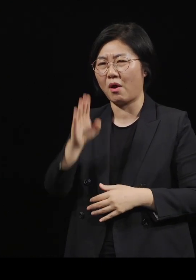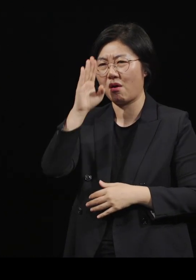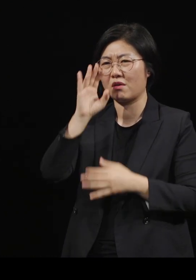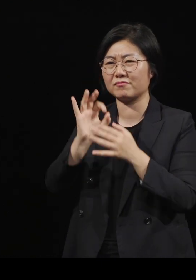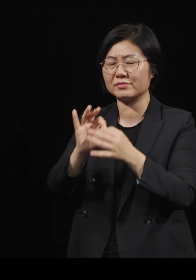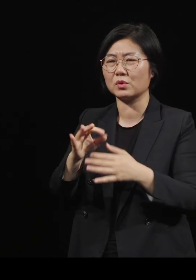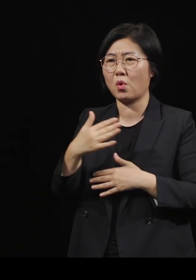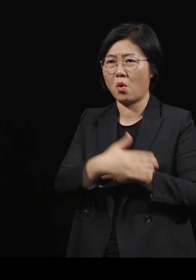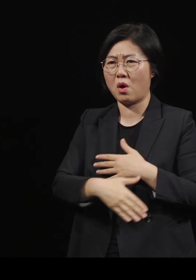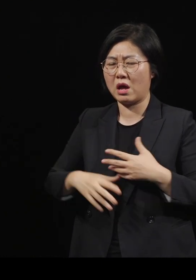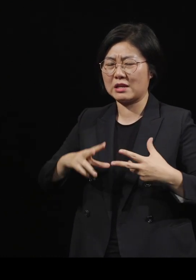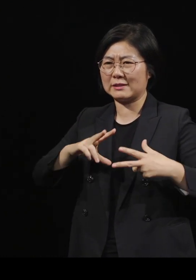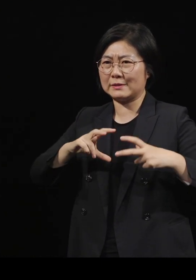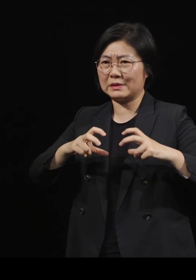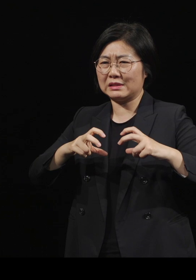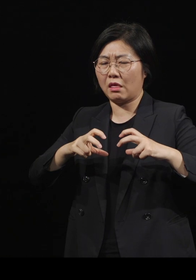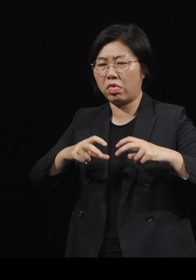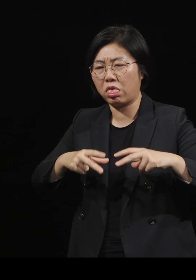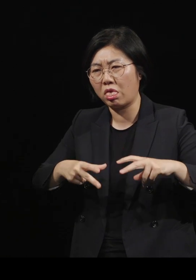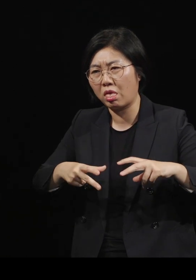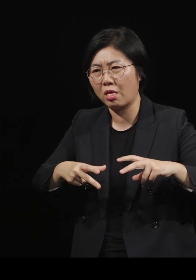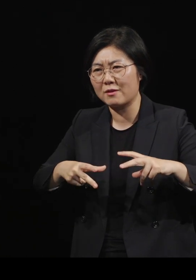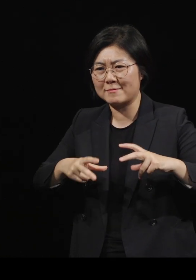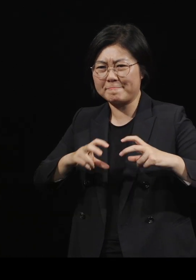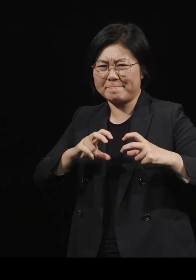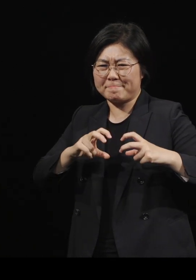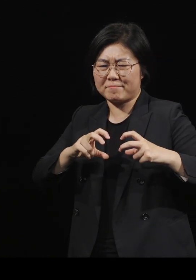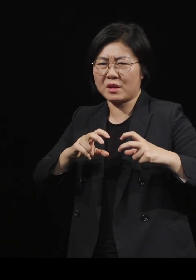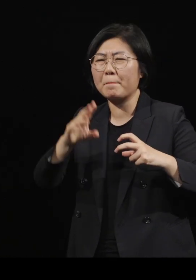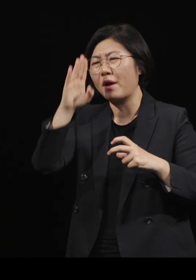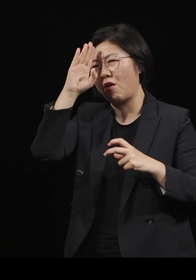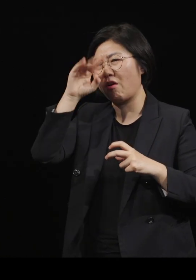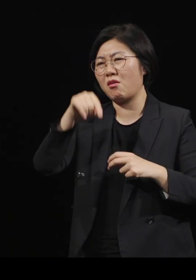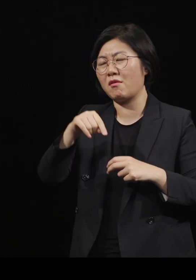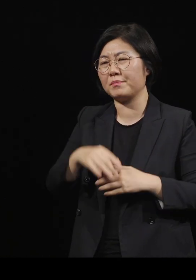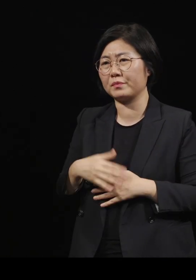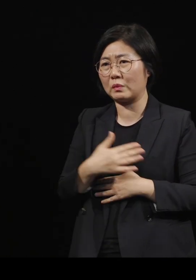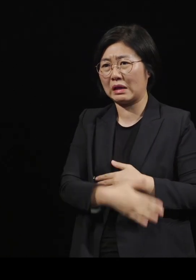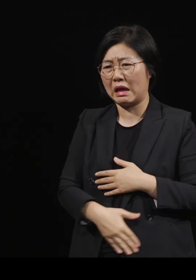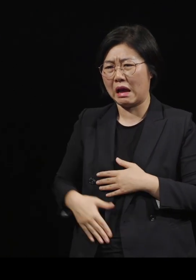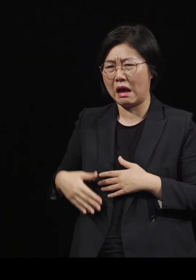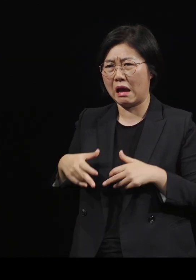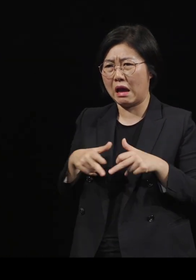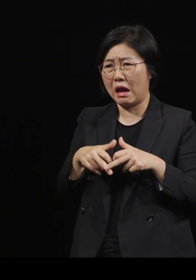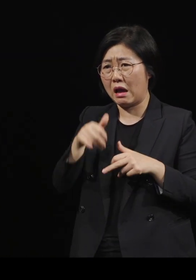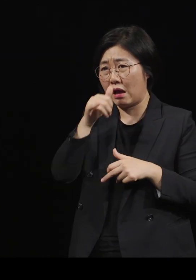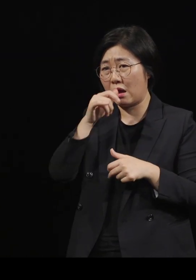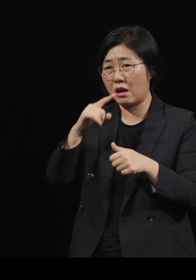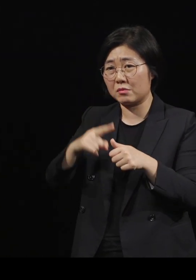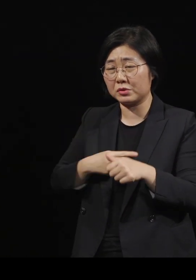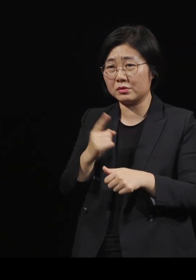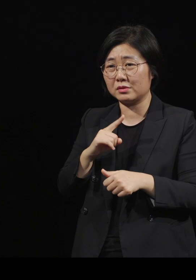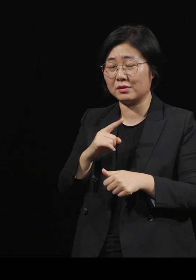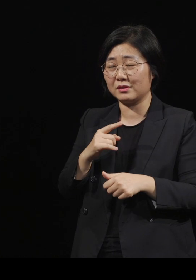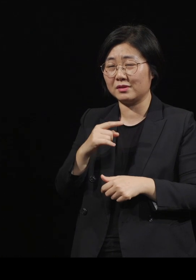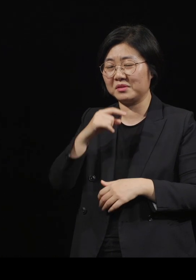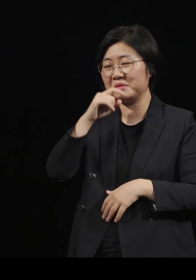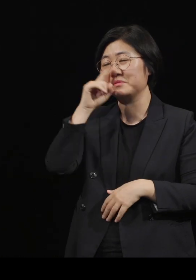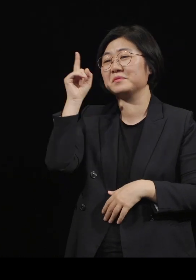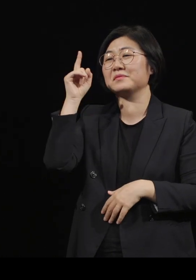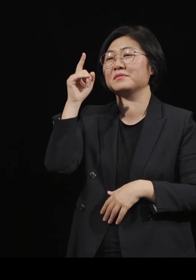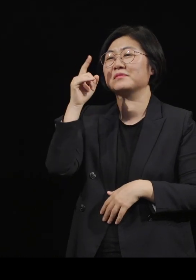근육이 힘을 잃거나 굳어지는 병입니다. 온몸에 장애가 있다 보니까 저 같은